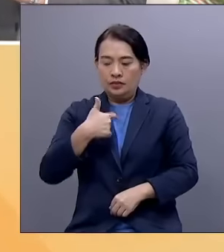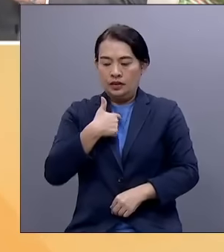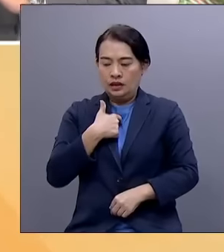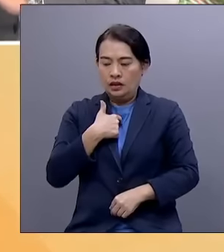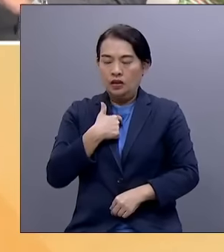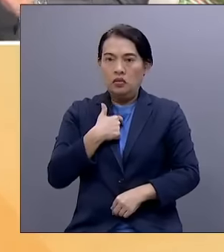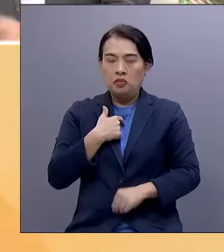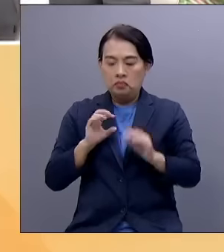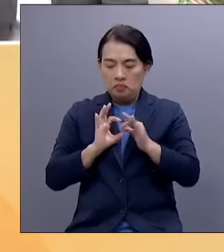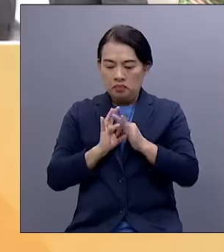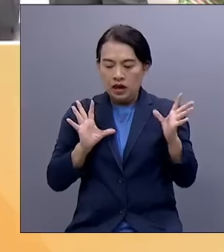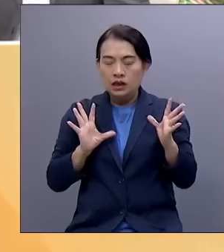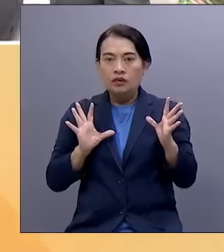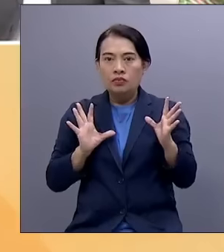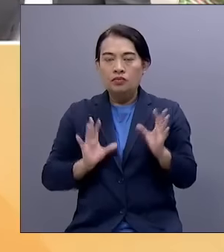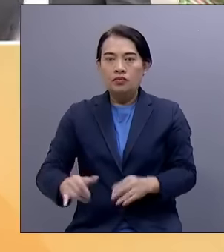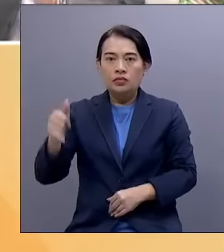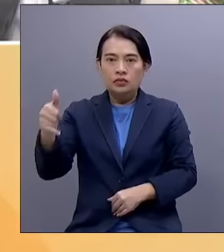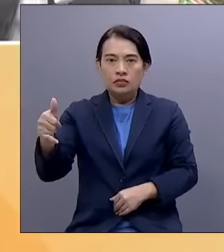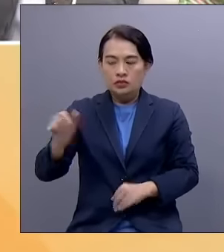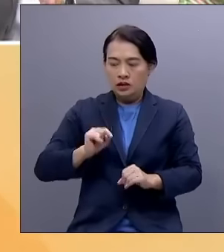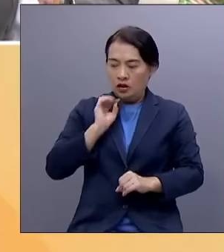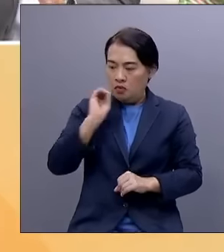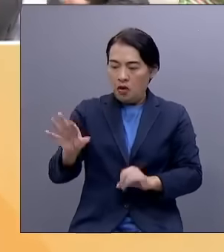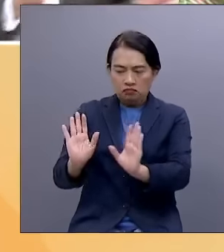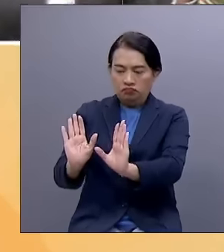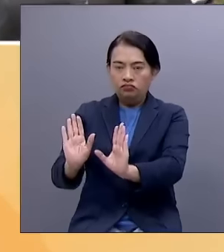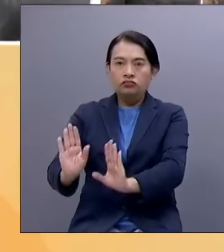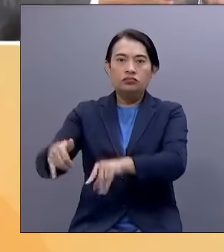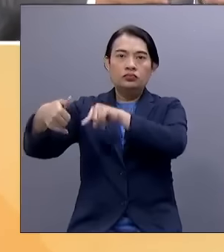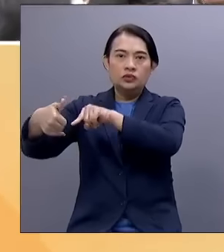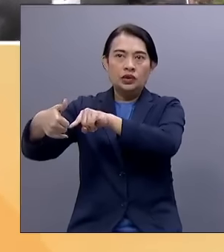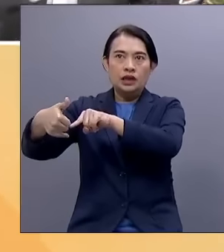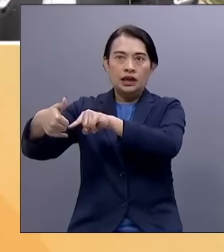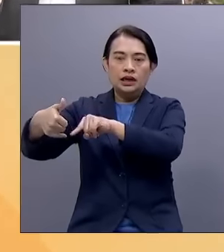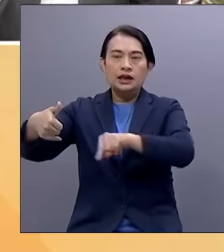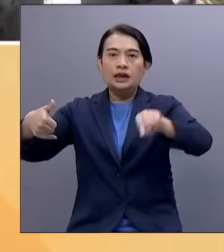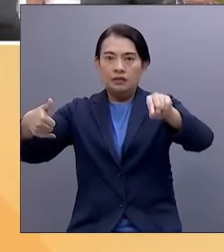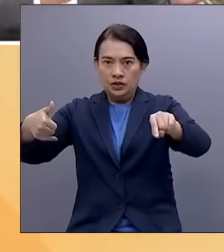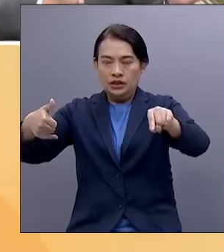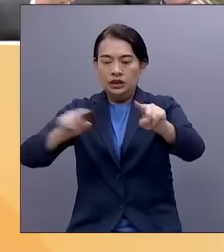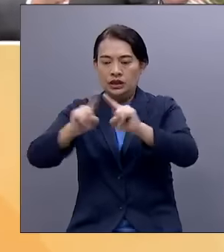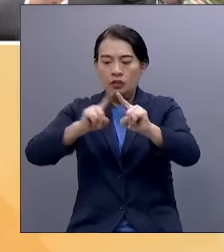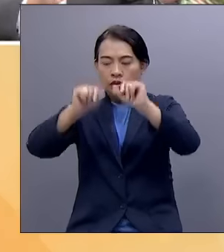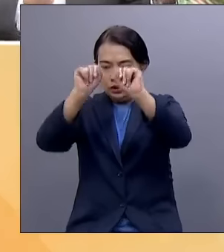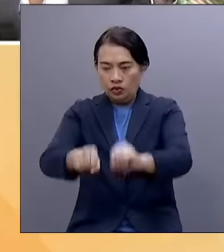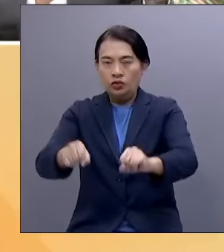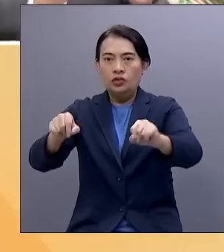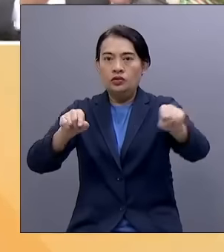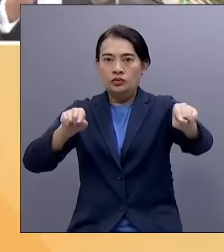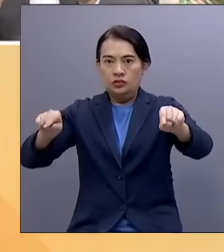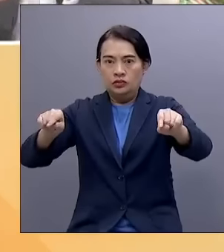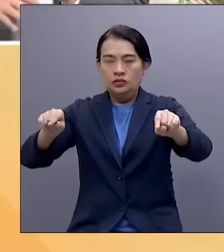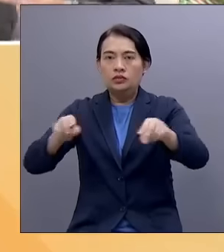มีไม่เกี่ยวเพราะฉะนั้นเนี่ยเมื่อเราปิเไปแล้วเนี่ยไอ้คนส่งกับคนขนส่งกับคนขนส่งเนี่ยต้องไปเคลียร์กันเองต้องไปเคลียร์กันเองอ่า